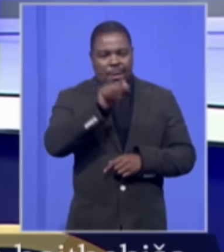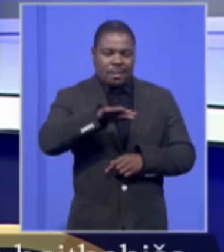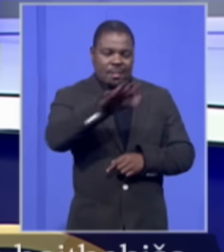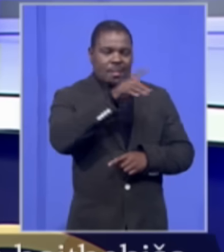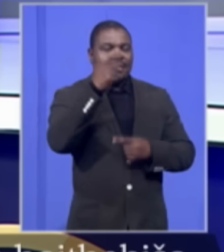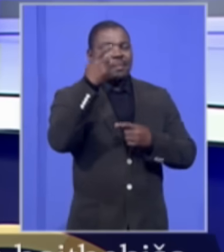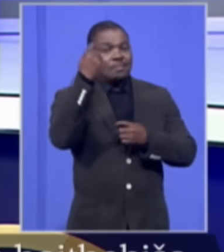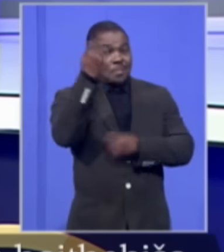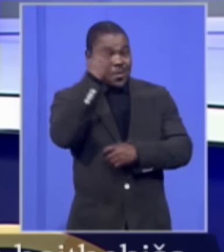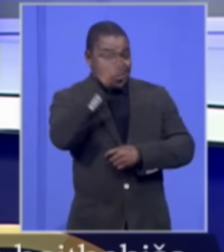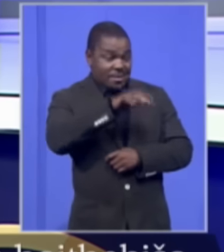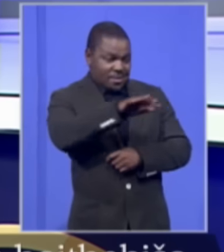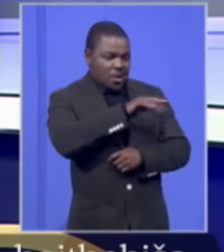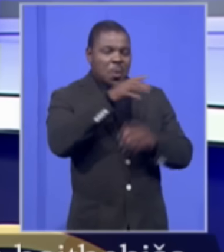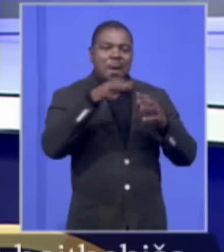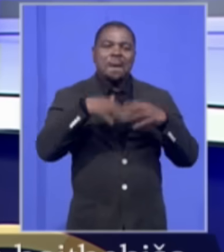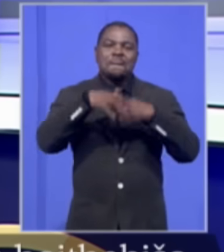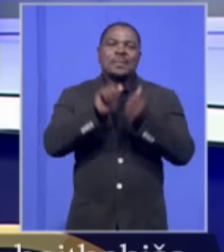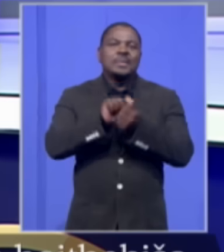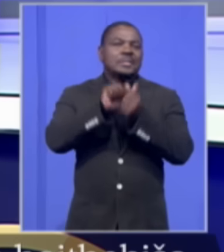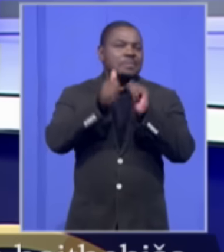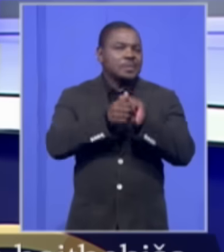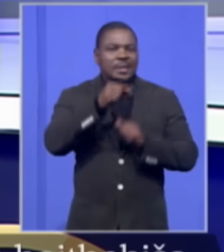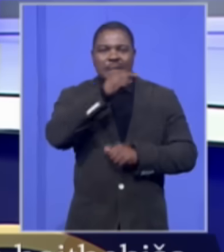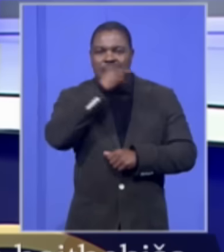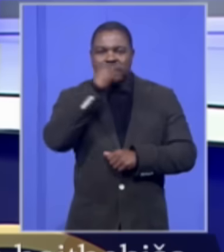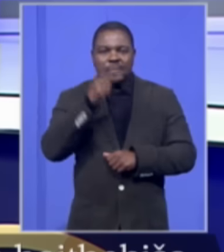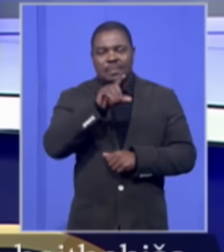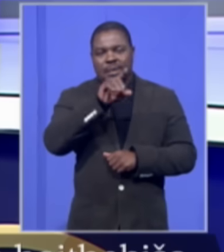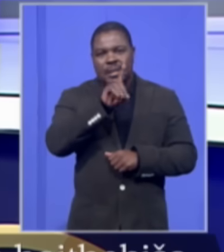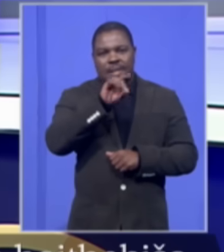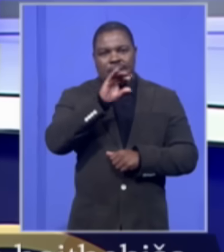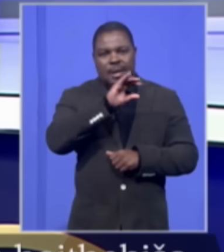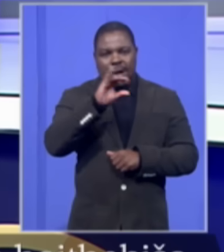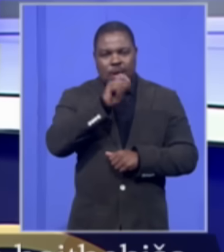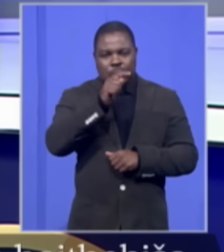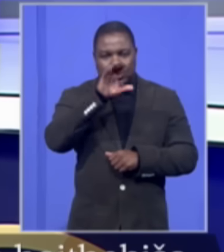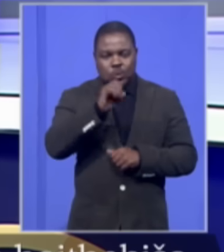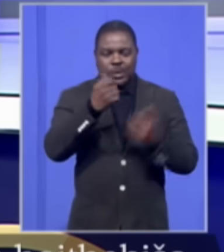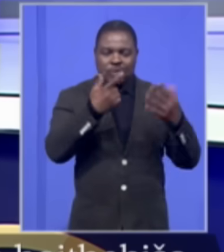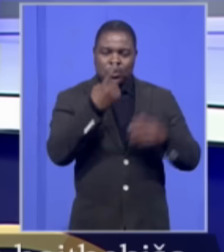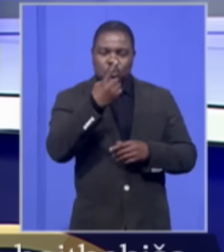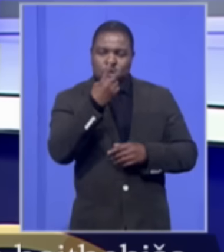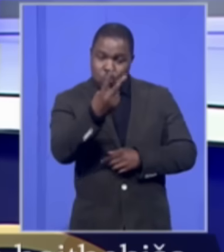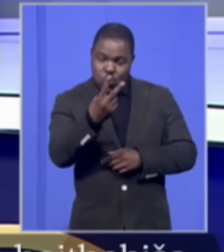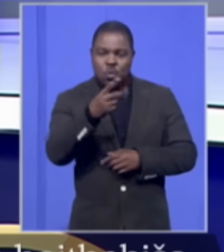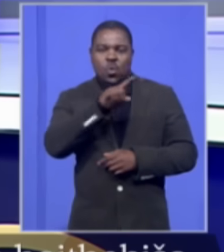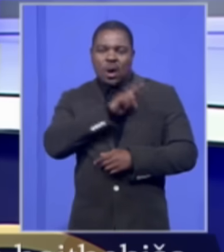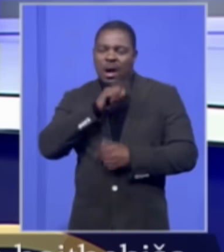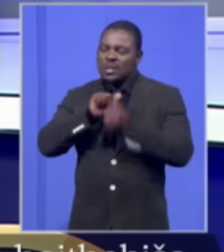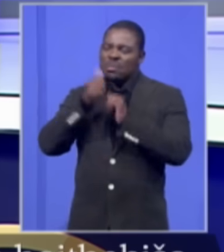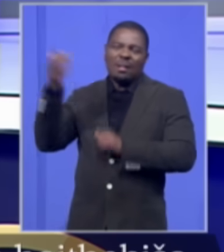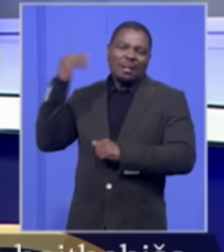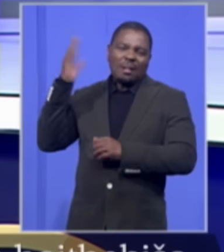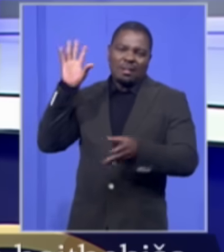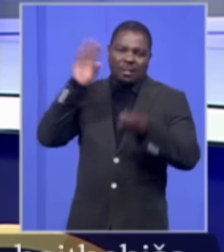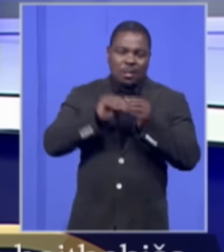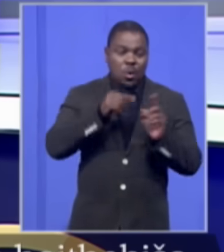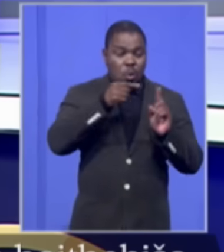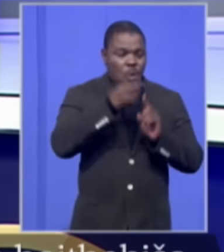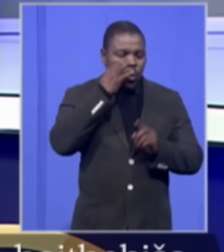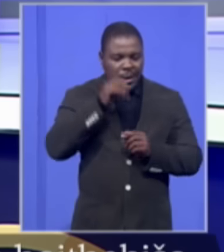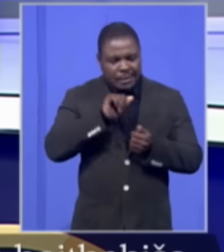Polokwane ka Limpopo o hlamile papadi yeo e bitšwago Dikhato 72 yeo e karetšago tša mehleng ya kgale. Lesiba Papo o re nepo ya papadi